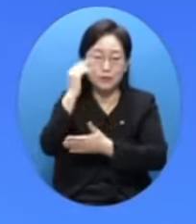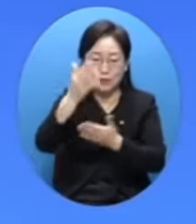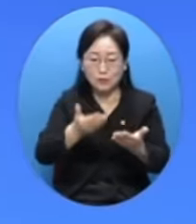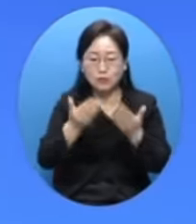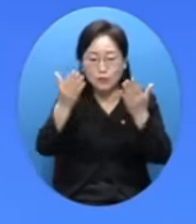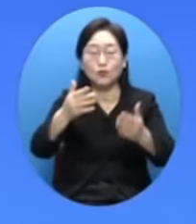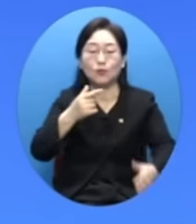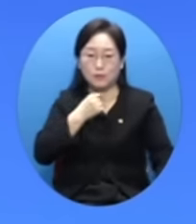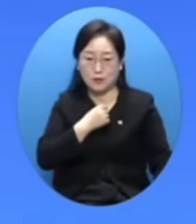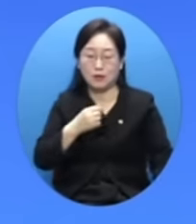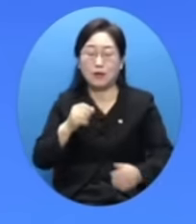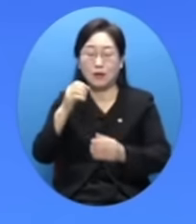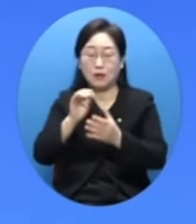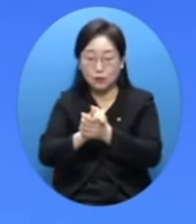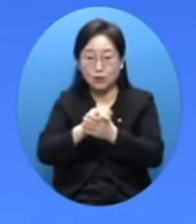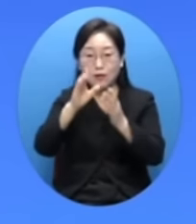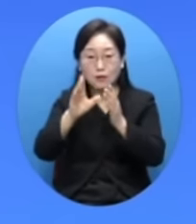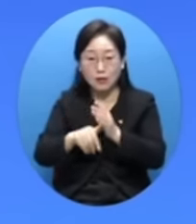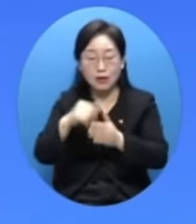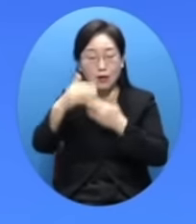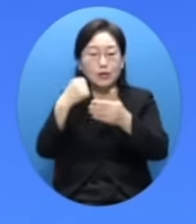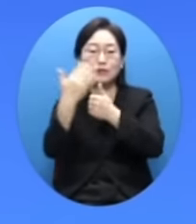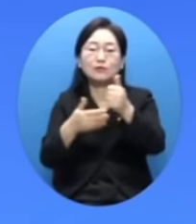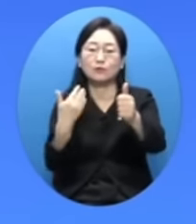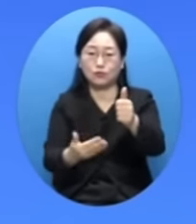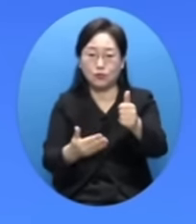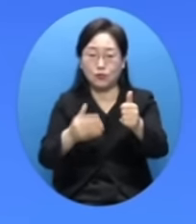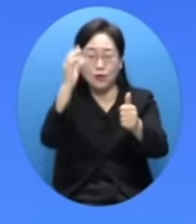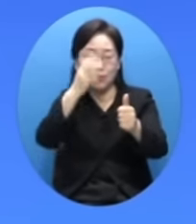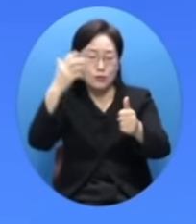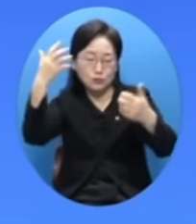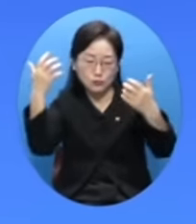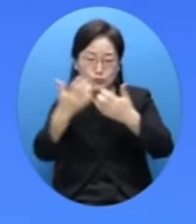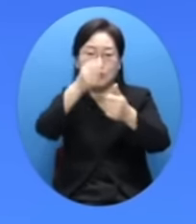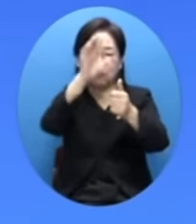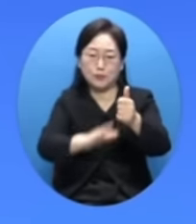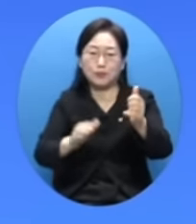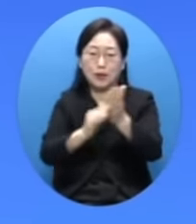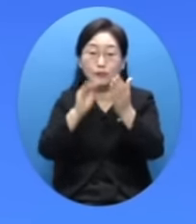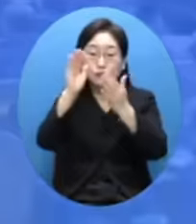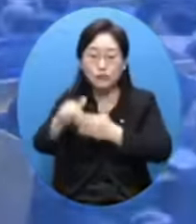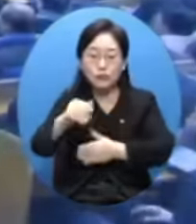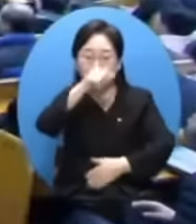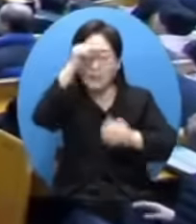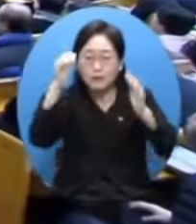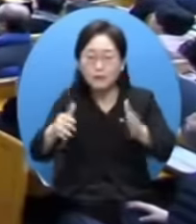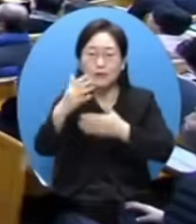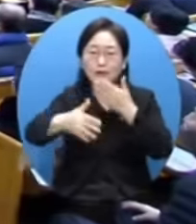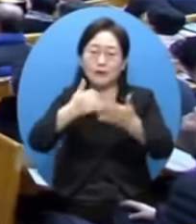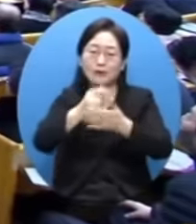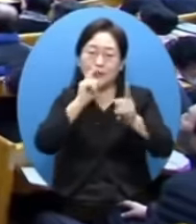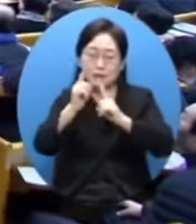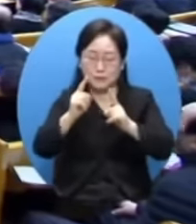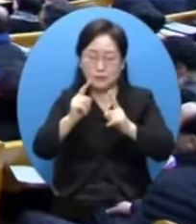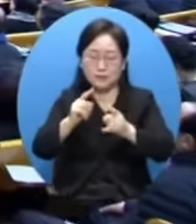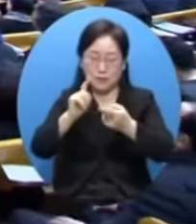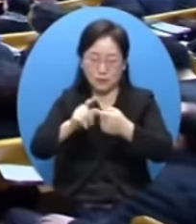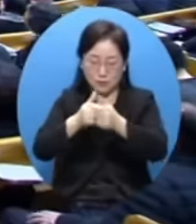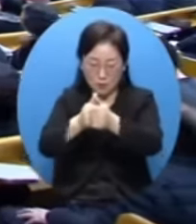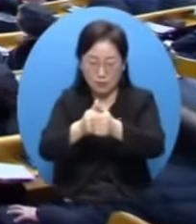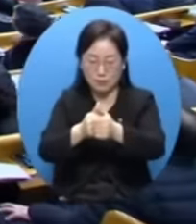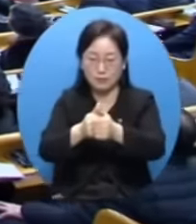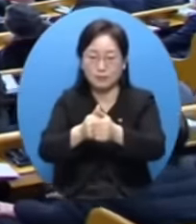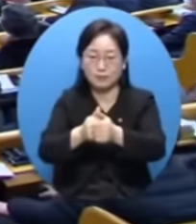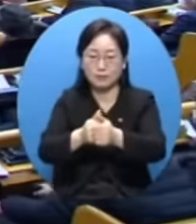임했습니다 성령의 체험하라고 난다음 나는 한평생 귀의 뜻대로 살겠습니다 그가 성령을 읽고 묵상하는 가운데